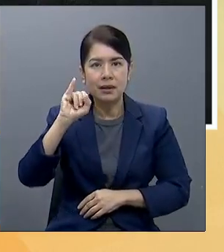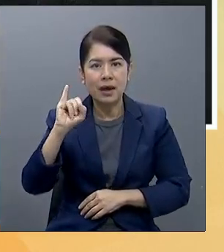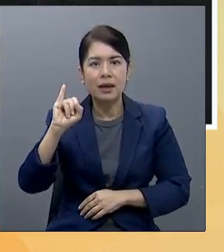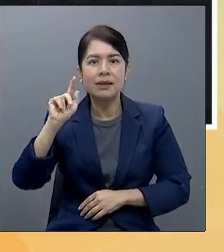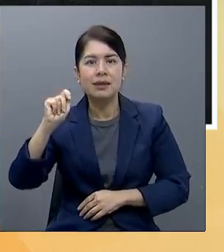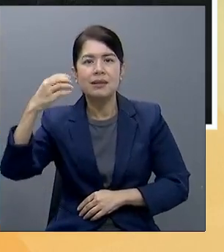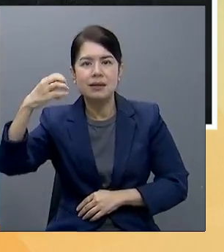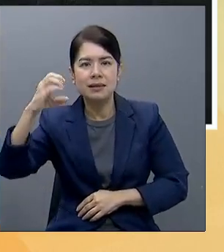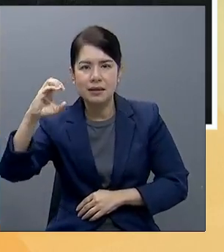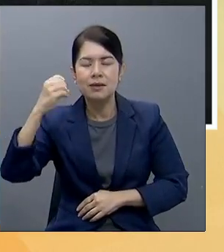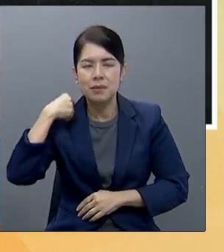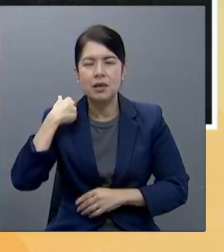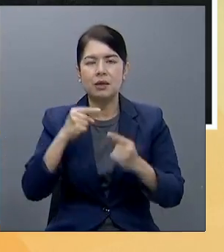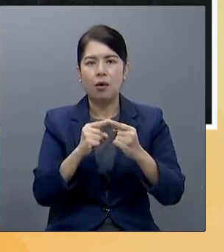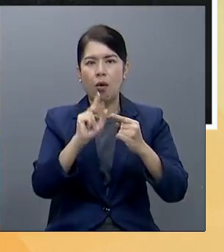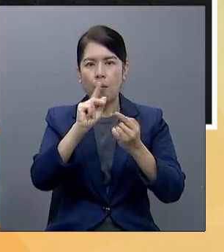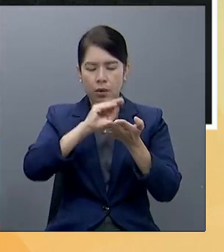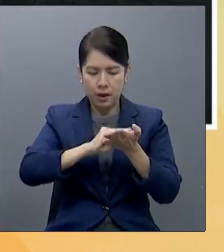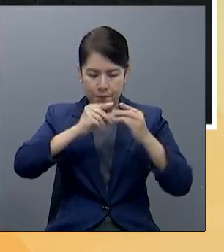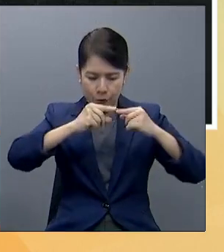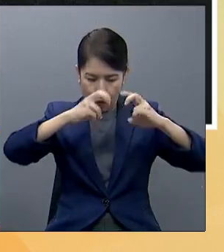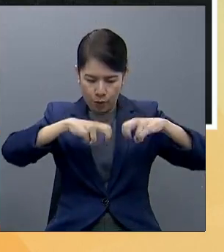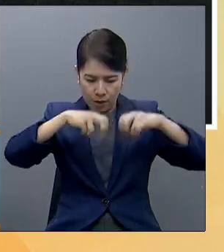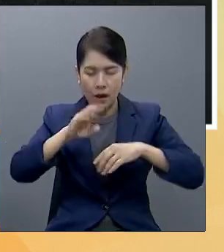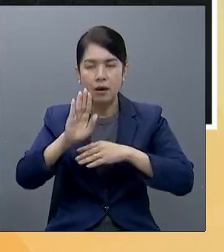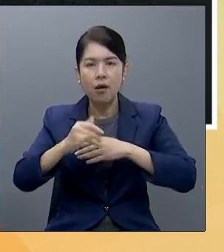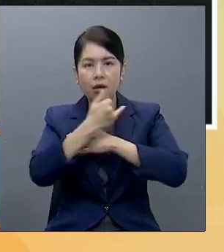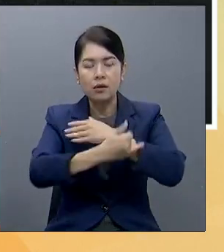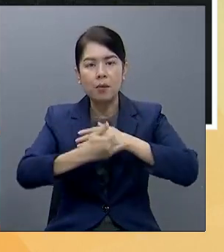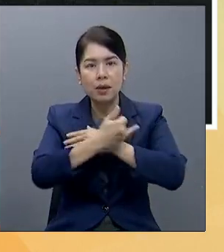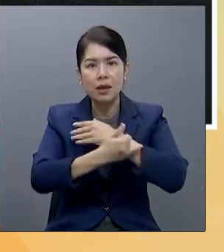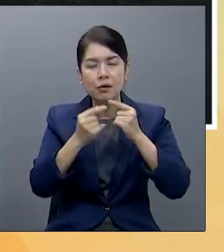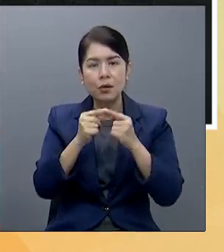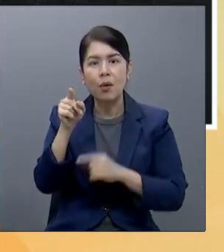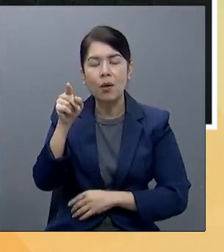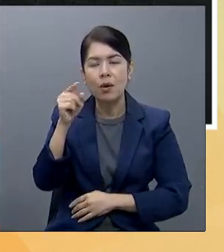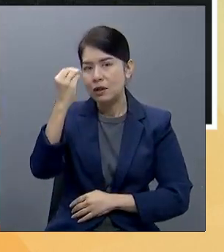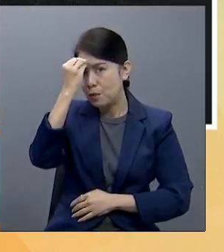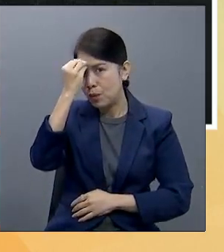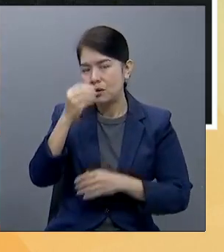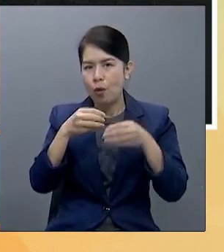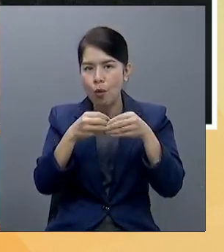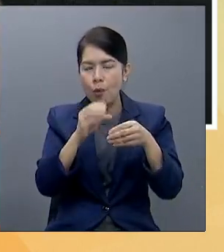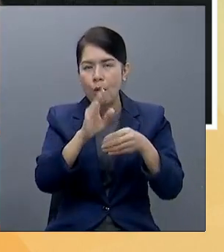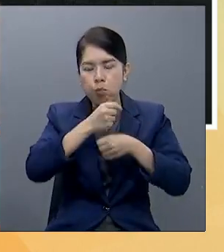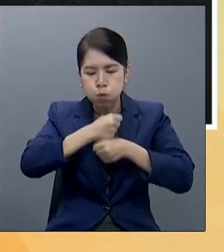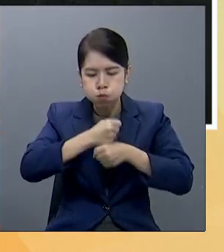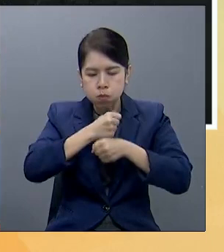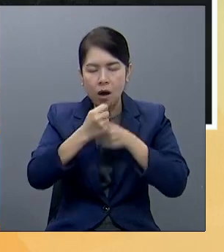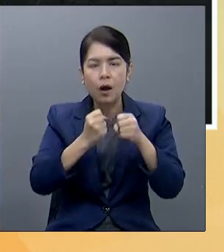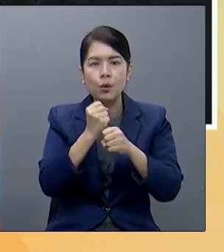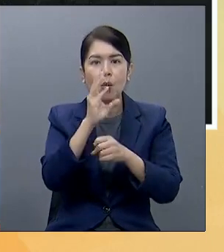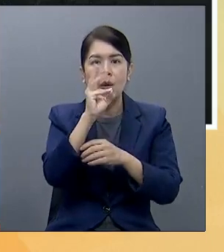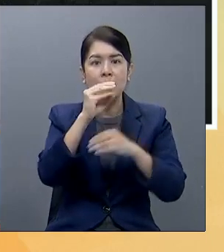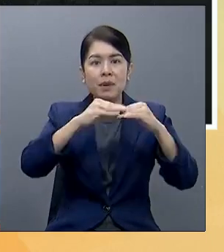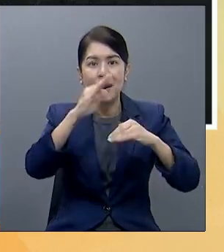นะครับก็มีข้อมูลงานวิจัยนะครับจากทางประเทศญี่ปุ่นนะครับเขานำผู้สูงอายุที่อายุมากกว่า60ปีนะครับแล้วก็ได้รับสารสกัดจ